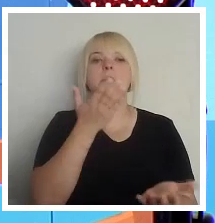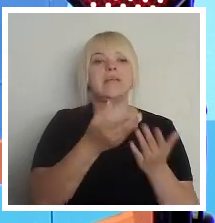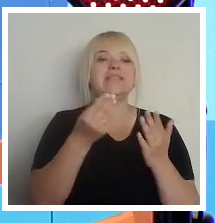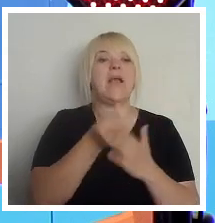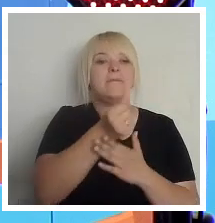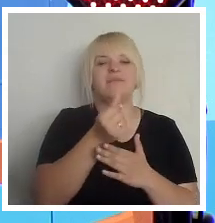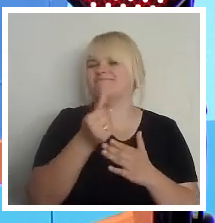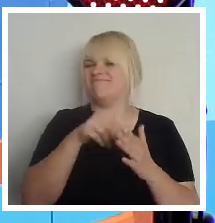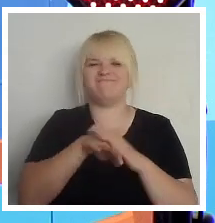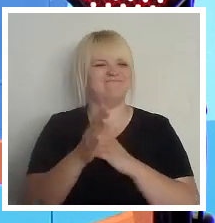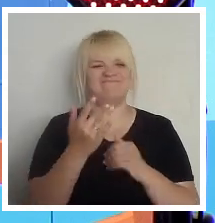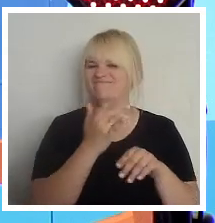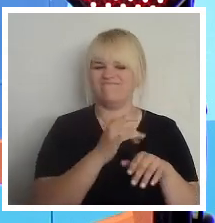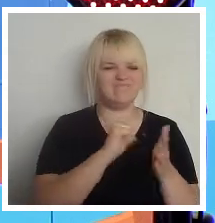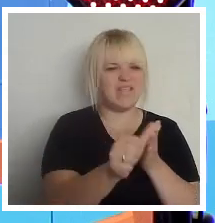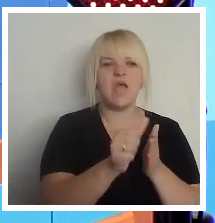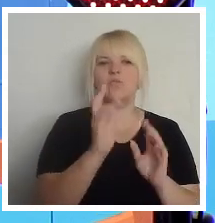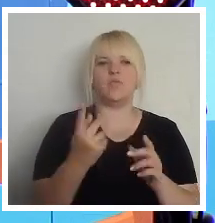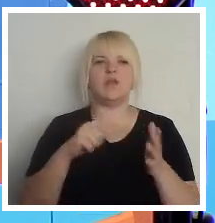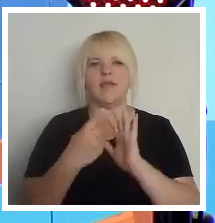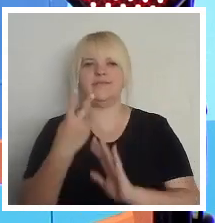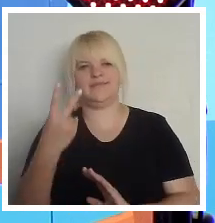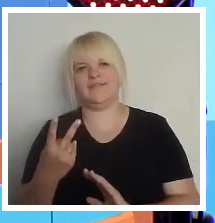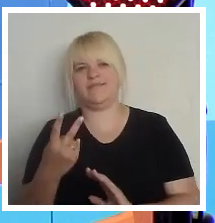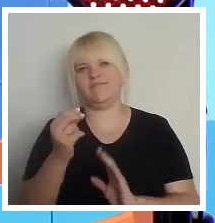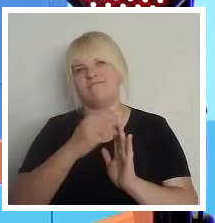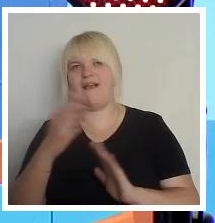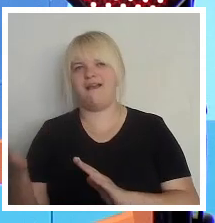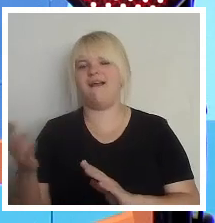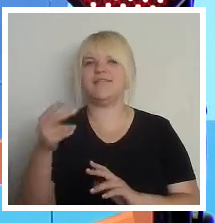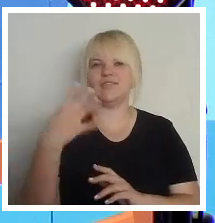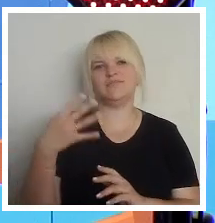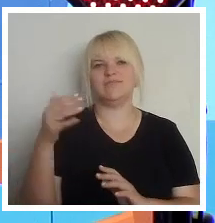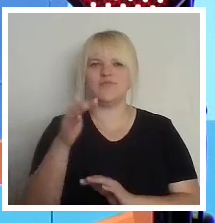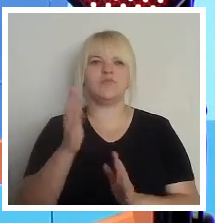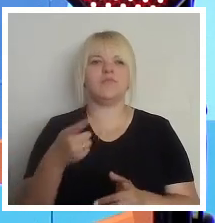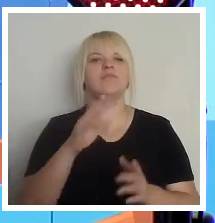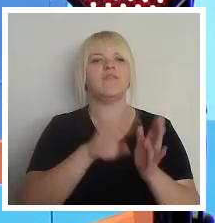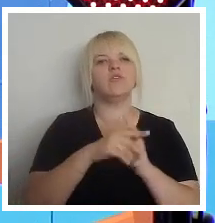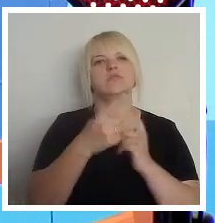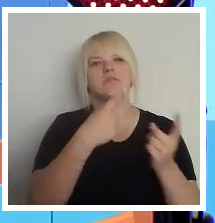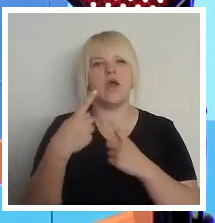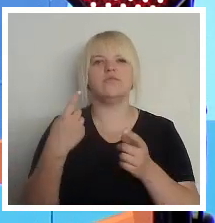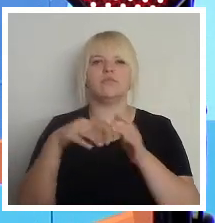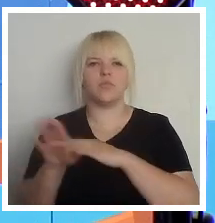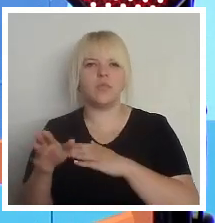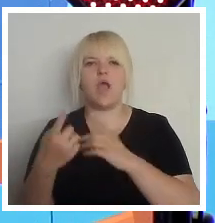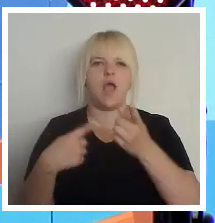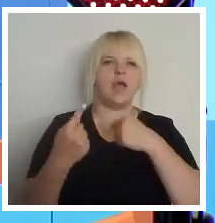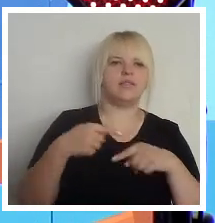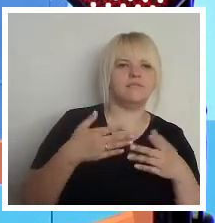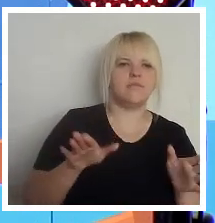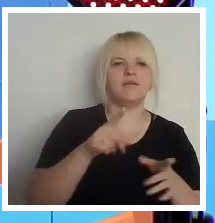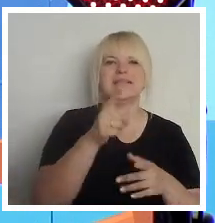skaitlis būtu ar reizi divi. Daļa no viņiem atgriežas, daļa neatgriežas, tad mēs ar viņiem runājam, uzsarunājamies un tam līdzīgi. Tā kā tas saturs ir dažāds, bet